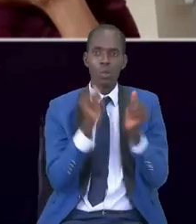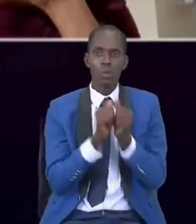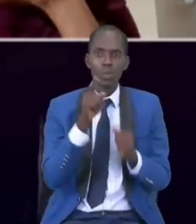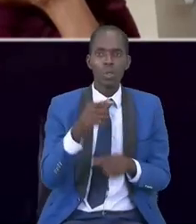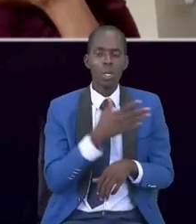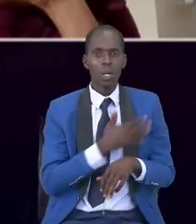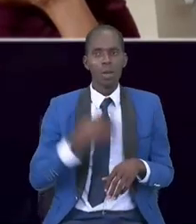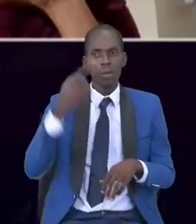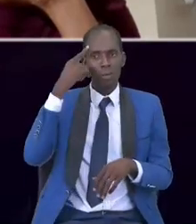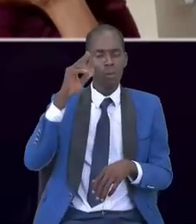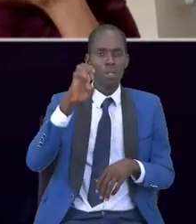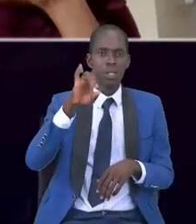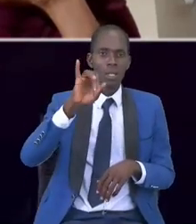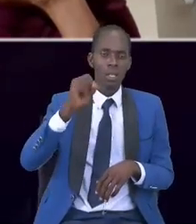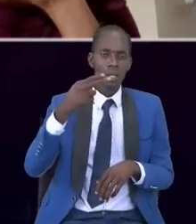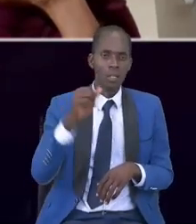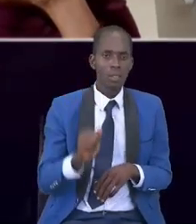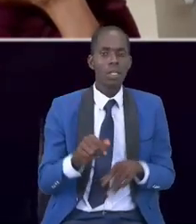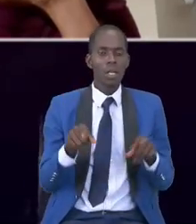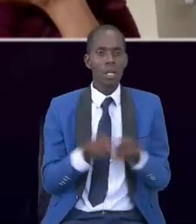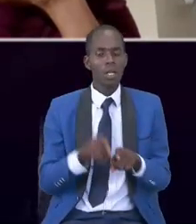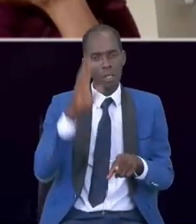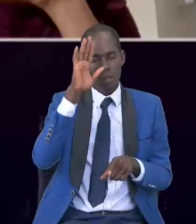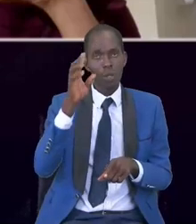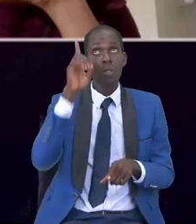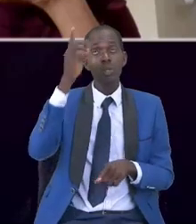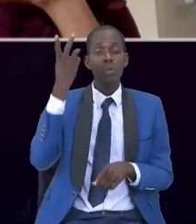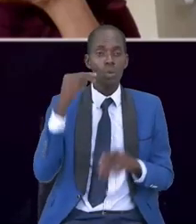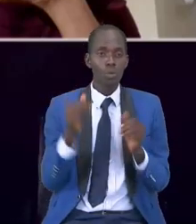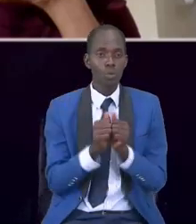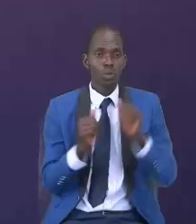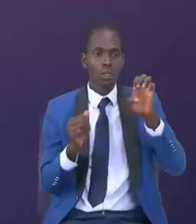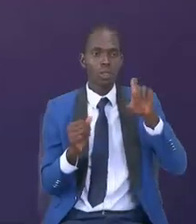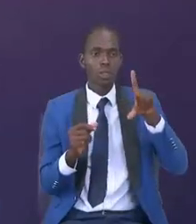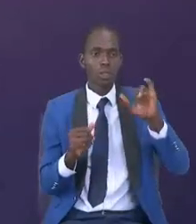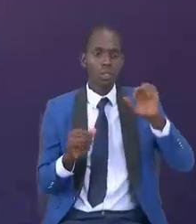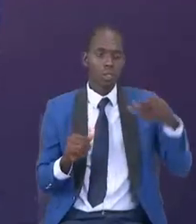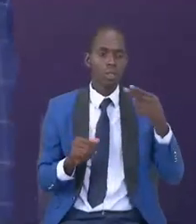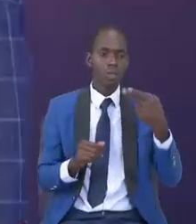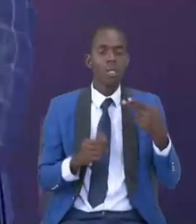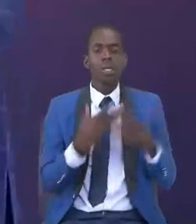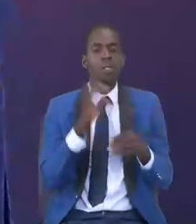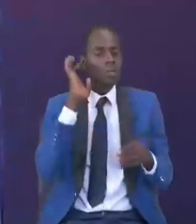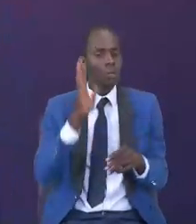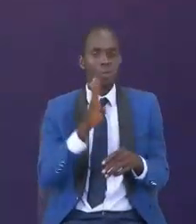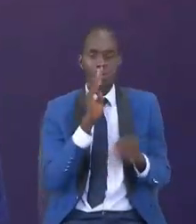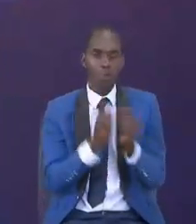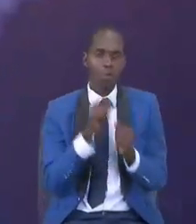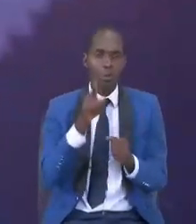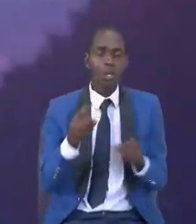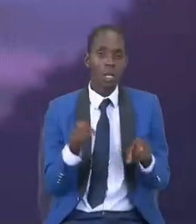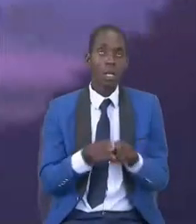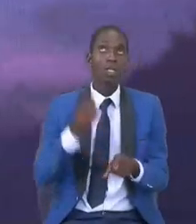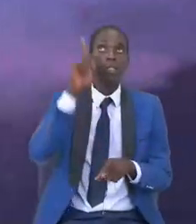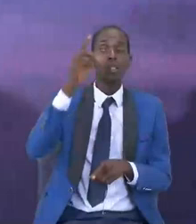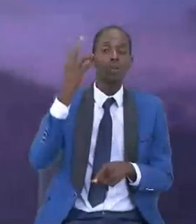Et pour Élie, comme il fut avec Élie, il a été avec Élisée. Pour Paul, quand il fut avec Paul, il